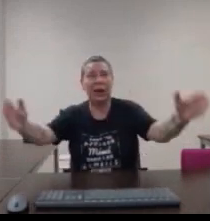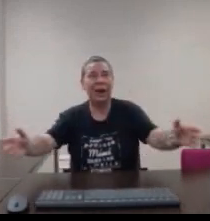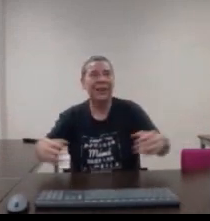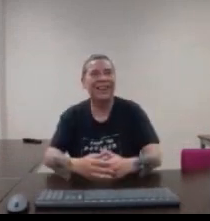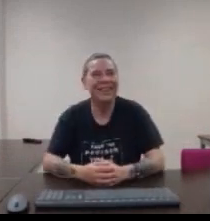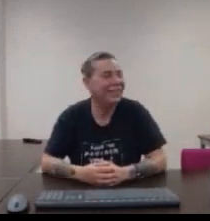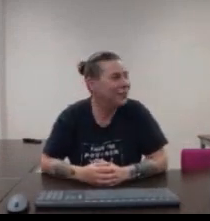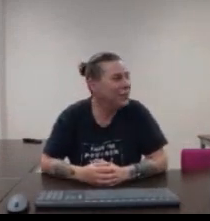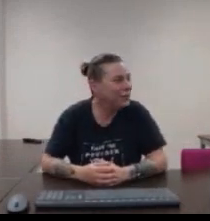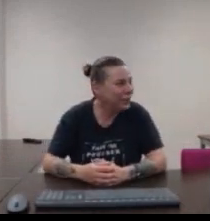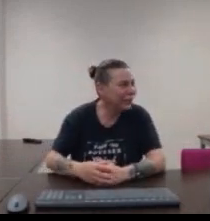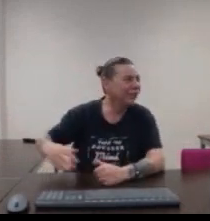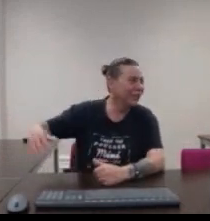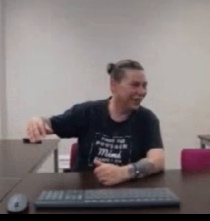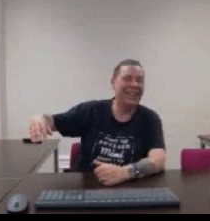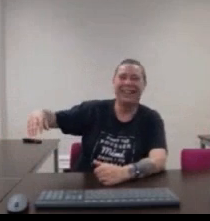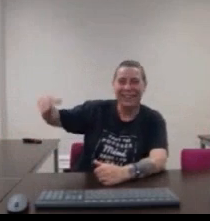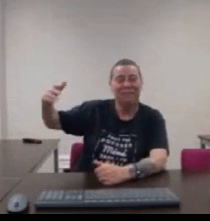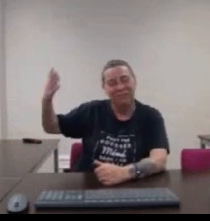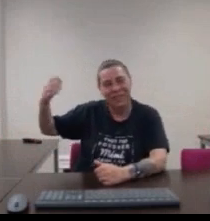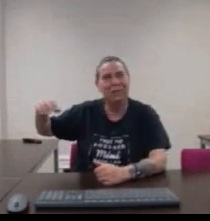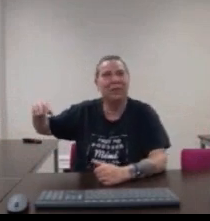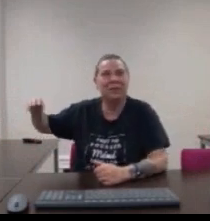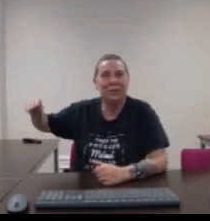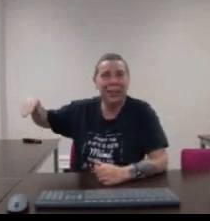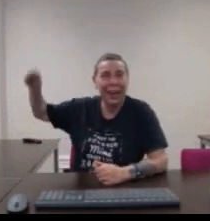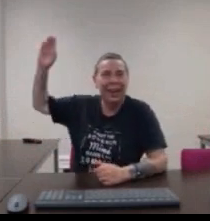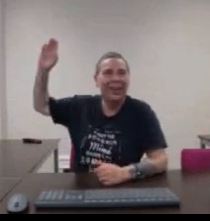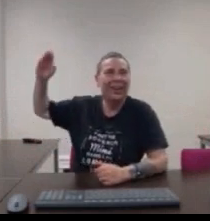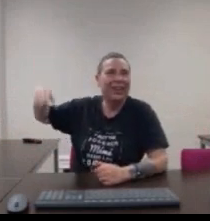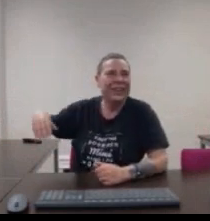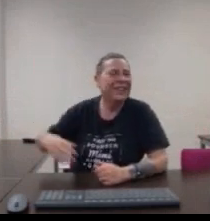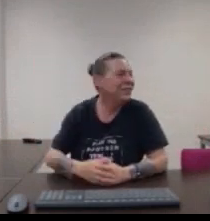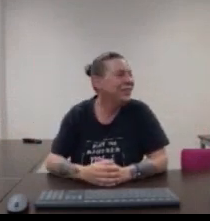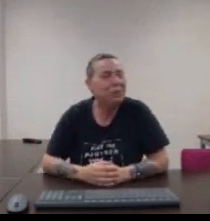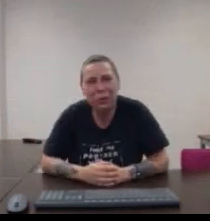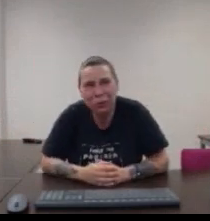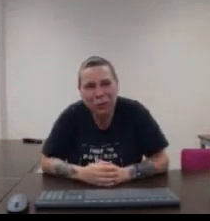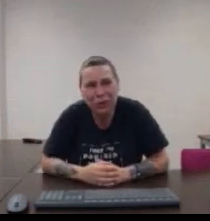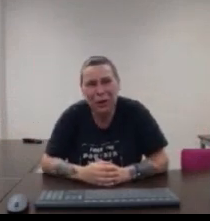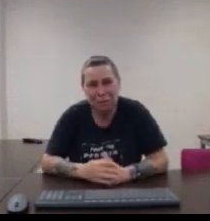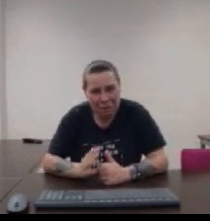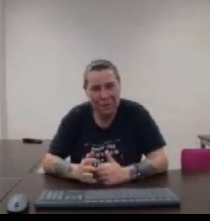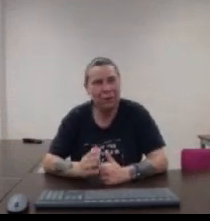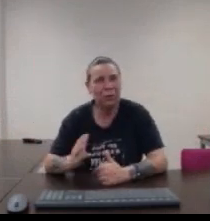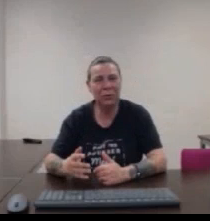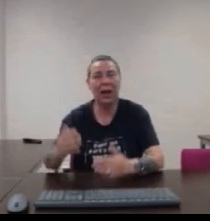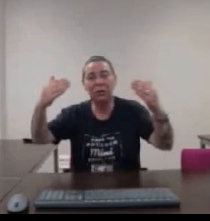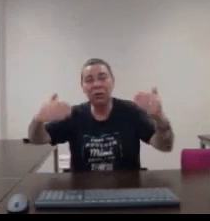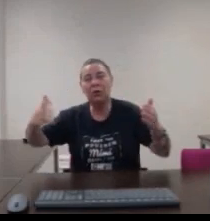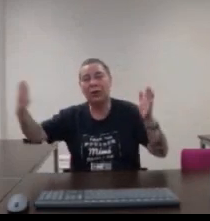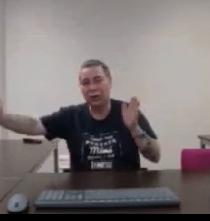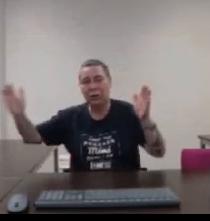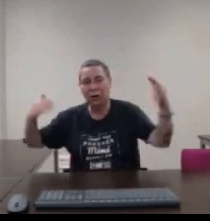petits claustras, des semi-cloisons, ouais. Si c'est pas ça, vous nous direz, ou des cloisons toute hauteur, peu importe. Mais en tout